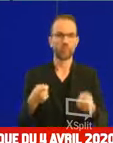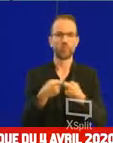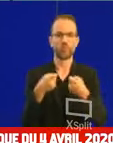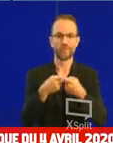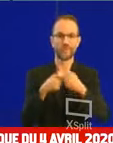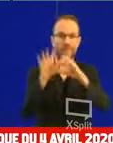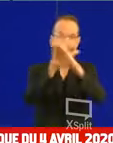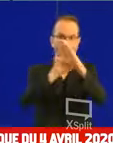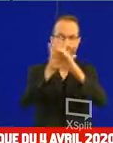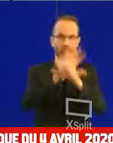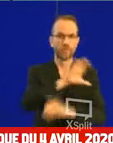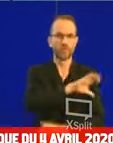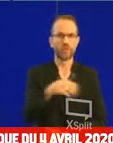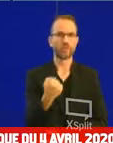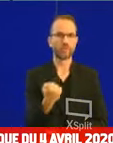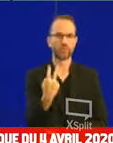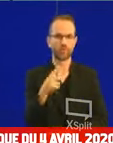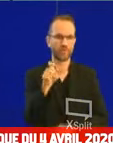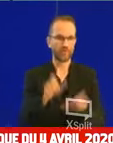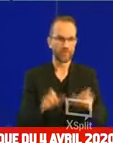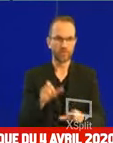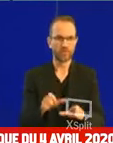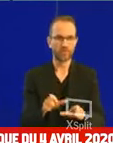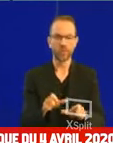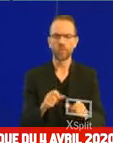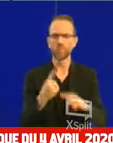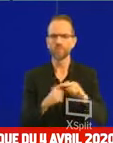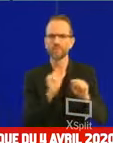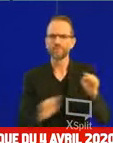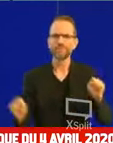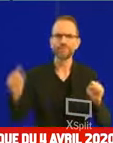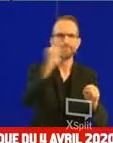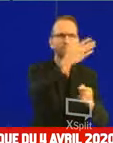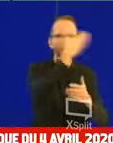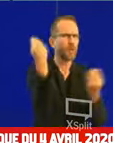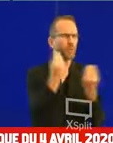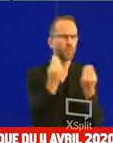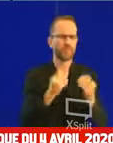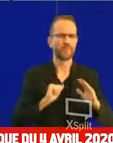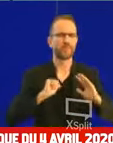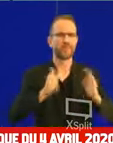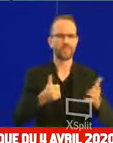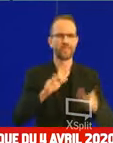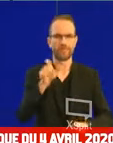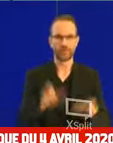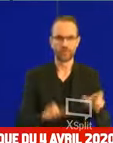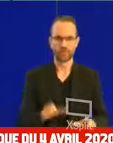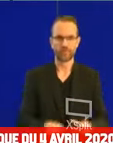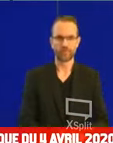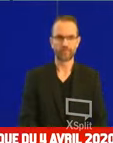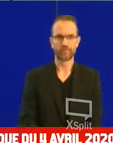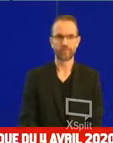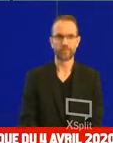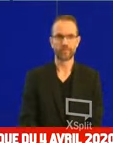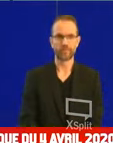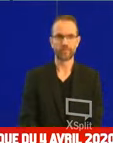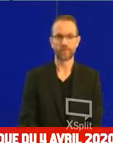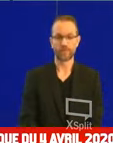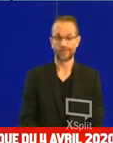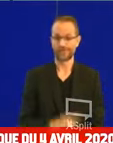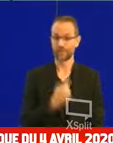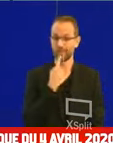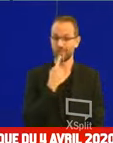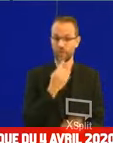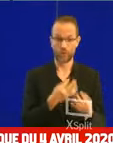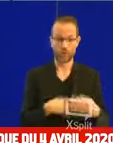informations fait apporte à ce jour 18 1431 nombre de personnes qui ont été diagnostiqués avec